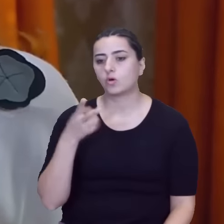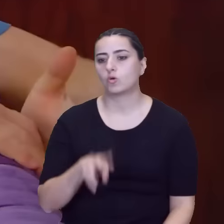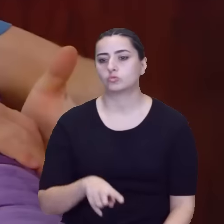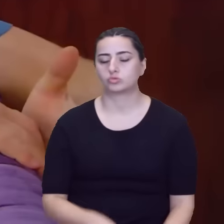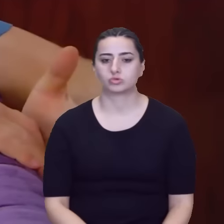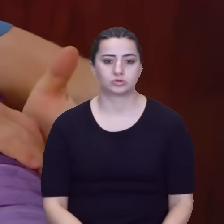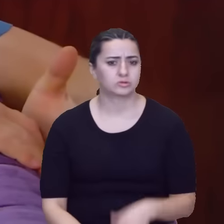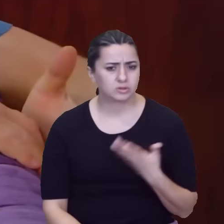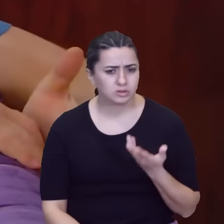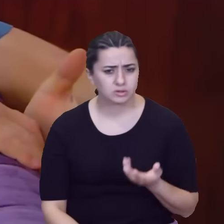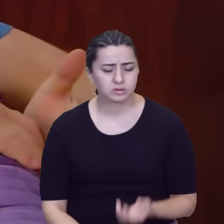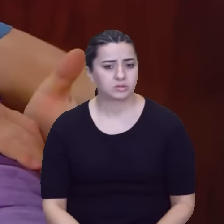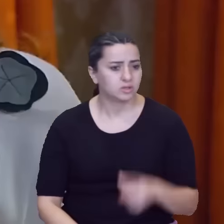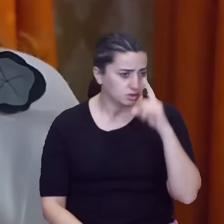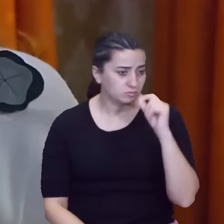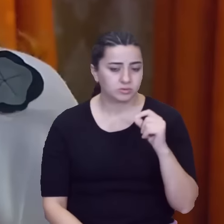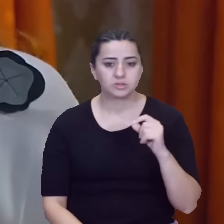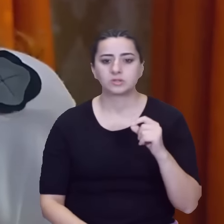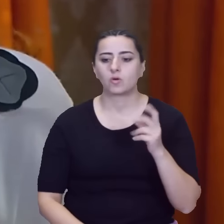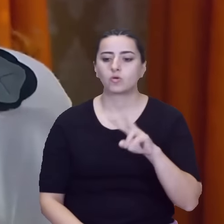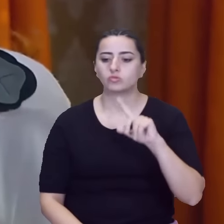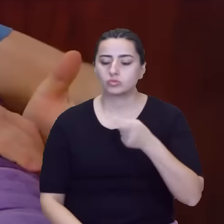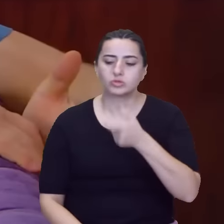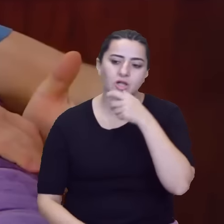Birisi ölmüş. Ne? Kim ölmüş? Ceset